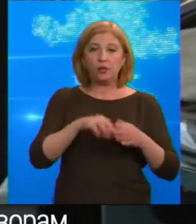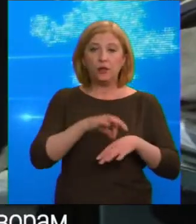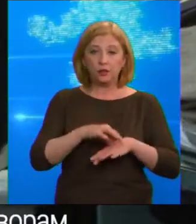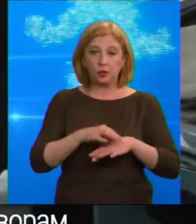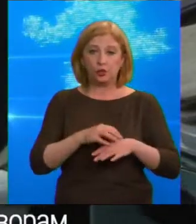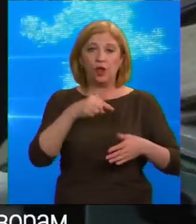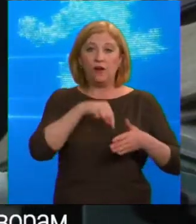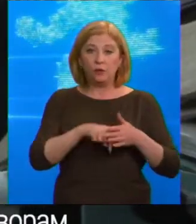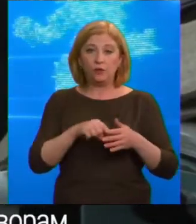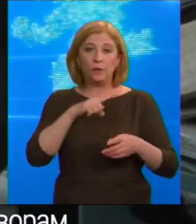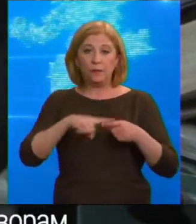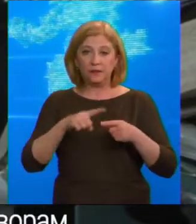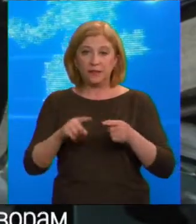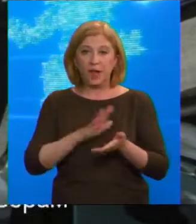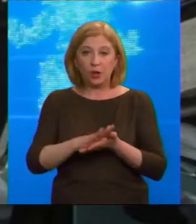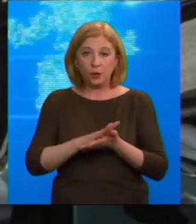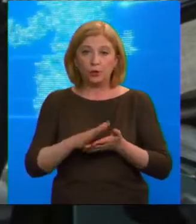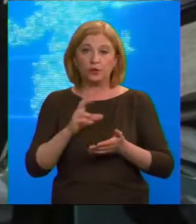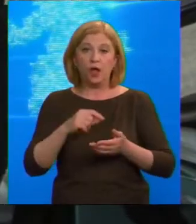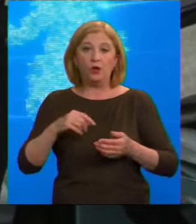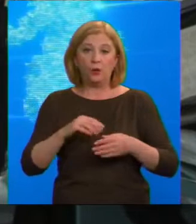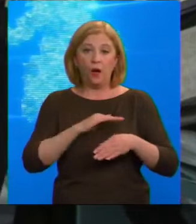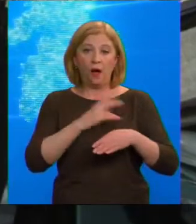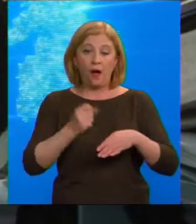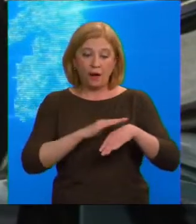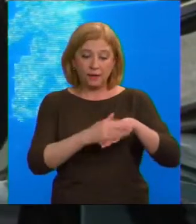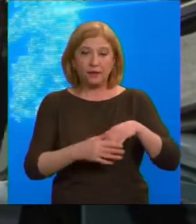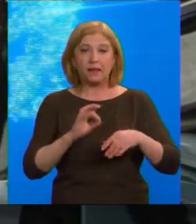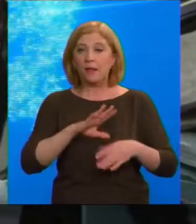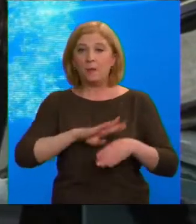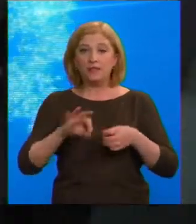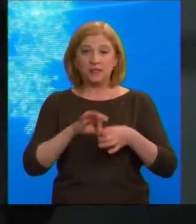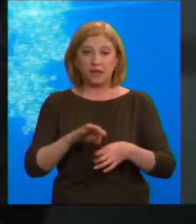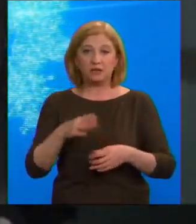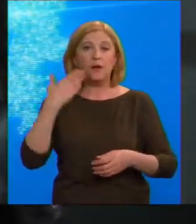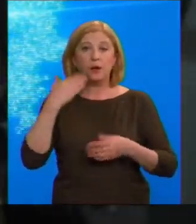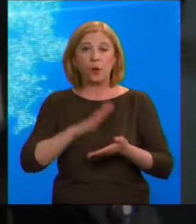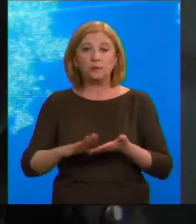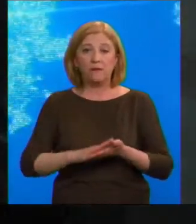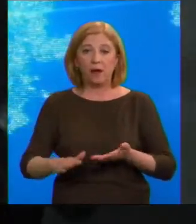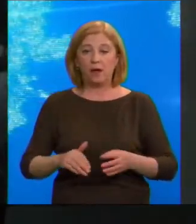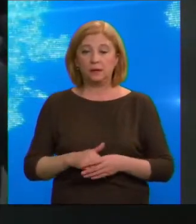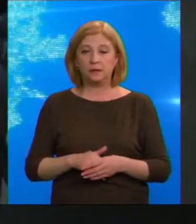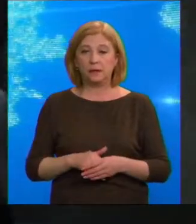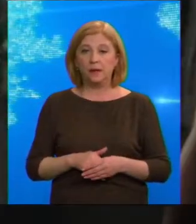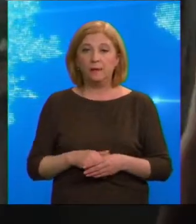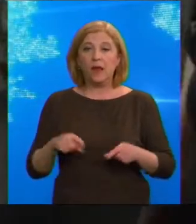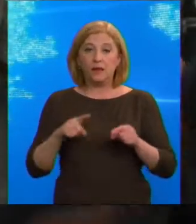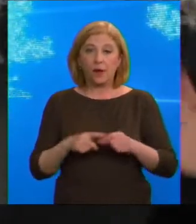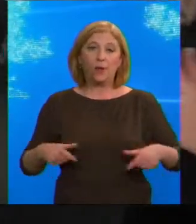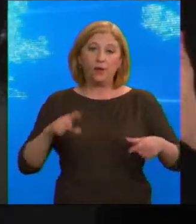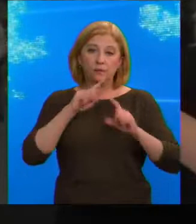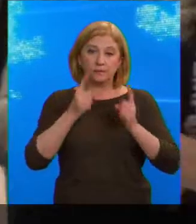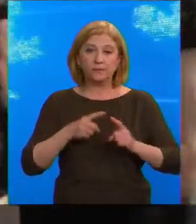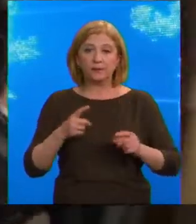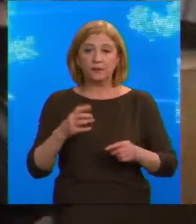внутренняя быстрее изнашивается, трется, но зато это как бы на обеззараживание легко смывается. Такой аксессуар универсален.